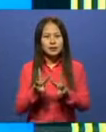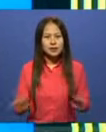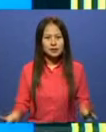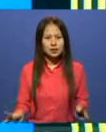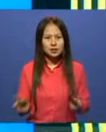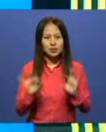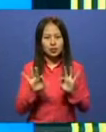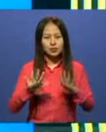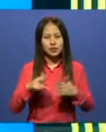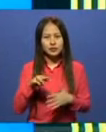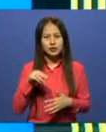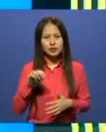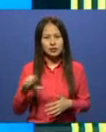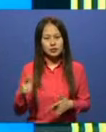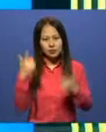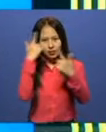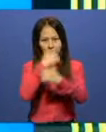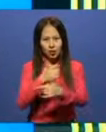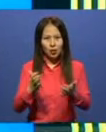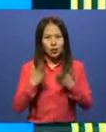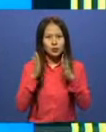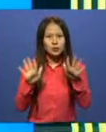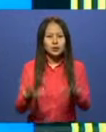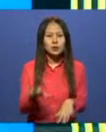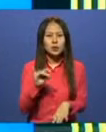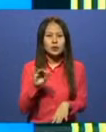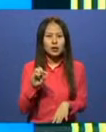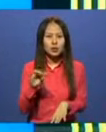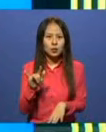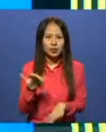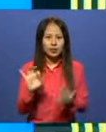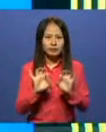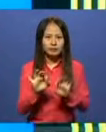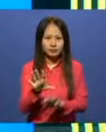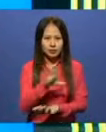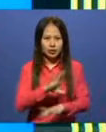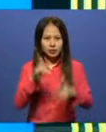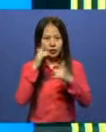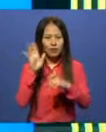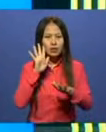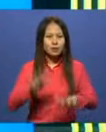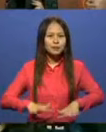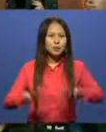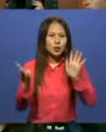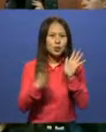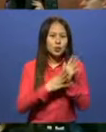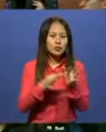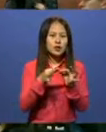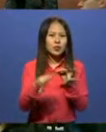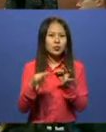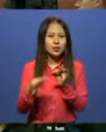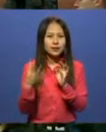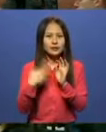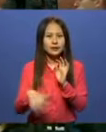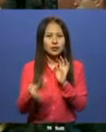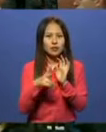жағдай комитетінің хабар беру және халықты оқыту бөлімінің бастығы Руслан Иманқұлов мәлімдеді. Оның хабарлауынша, тасқын кезінде облыстағы 9 аудан,